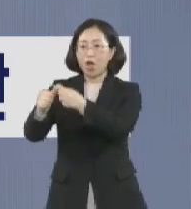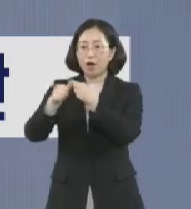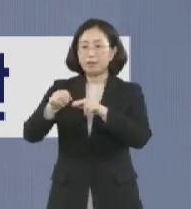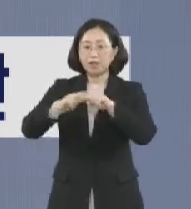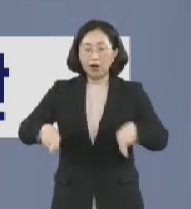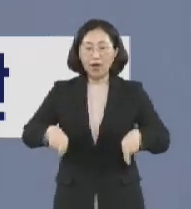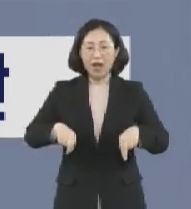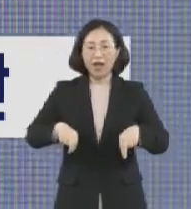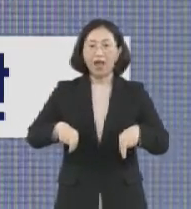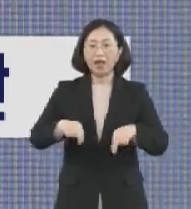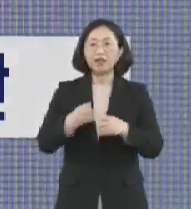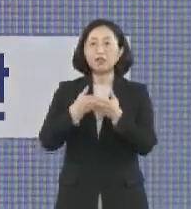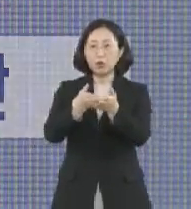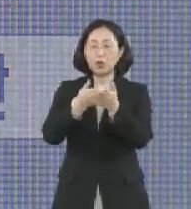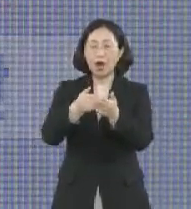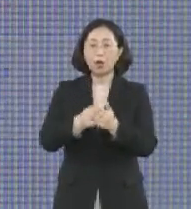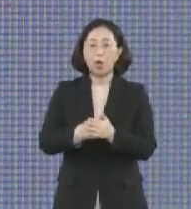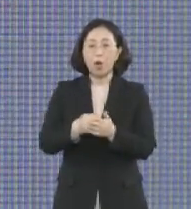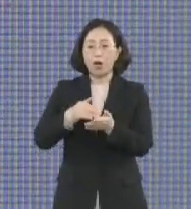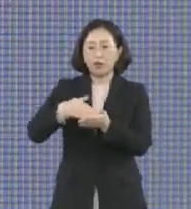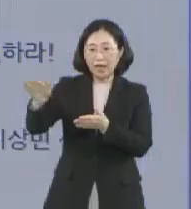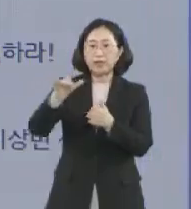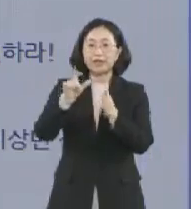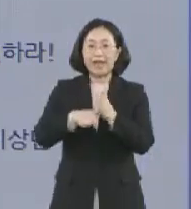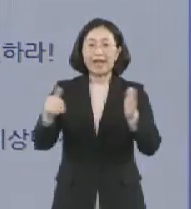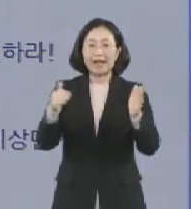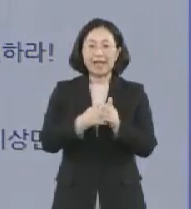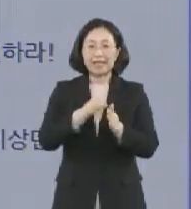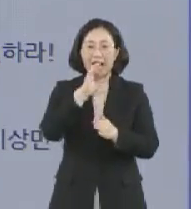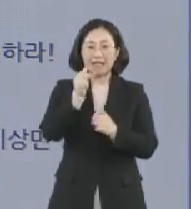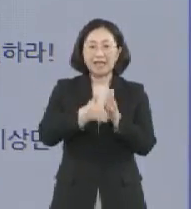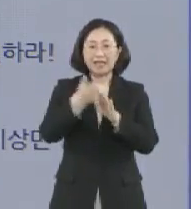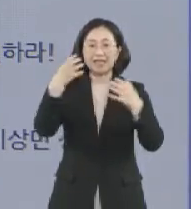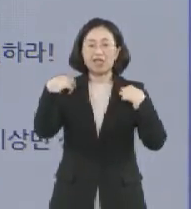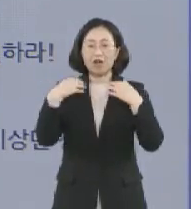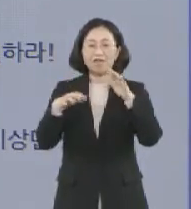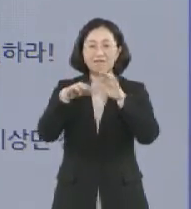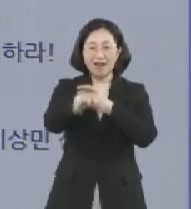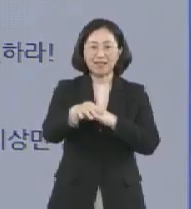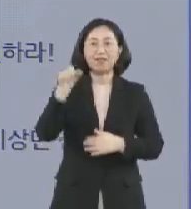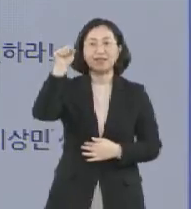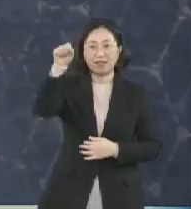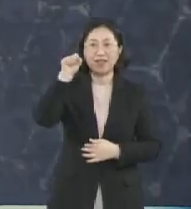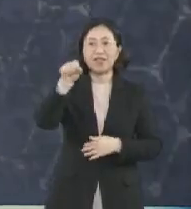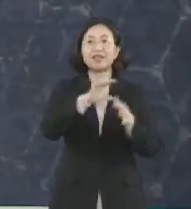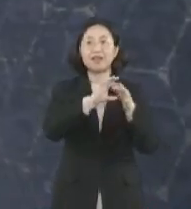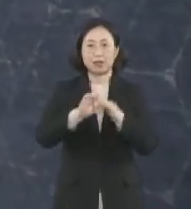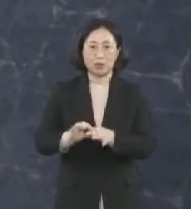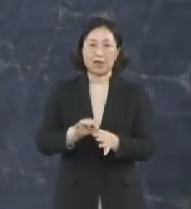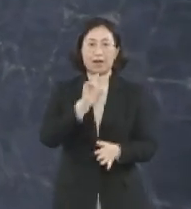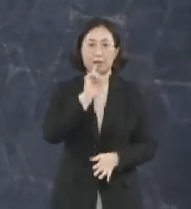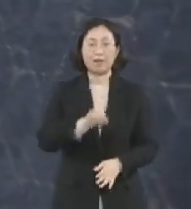9단과 아산시에 촉구하고 퇴출 시까지 아산시 청에서 시위를 이어가겠다고 밝혔습니다